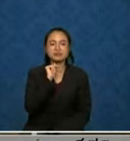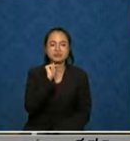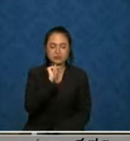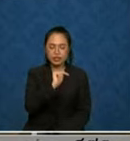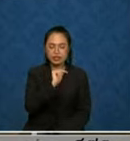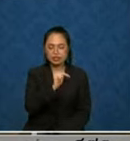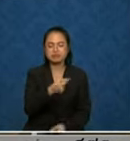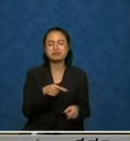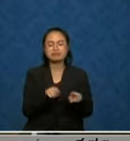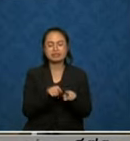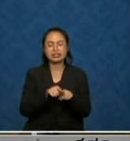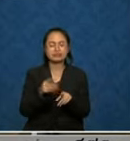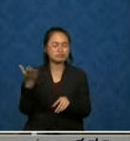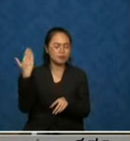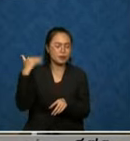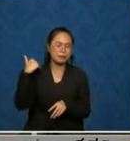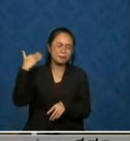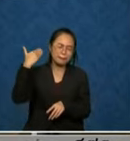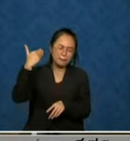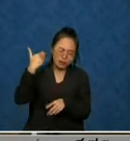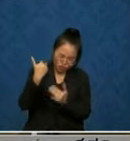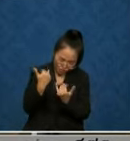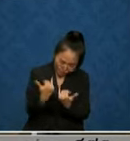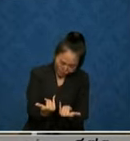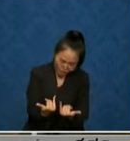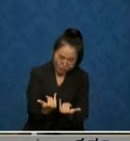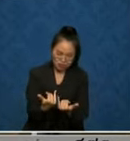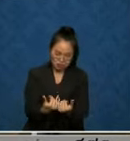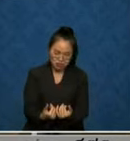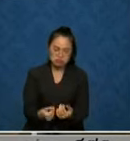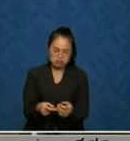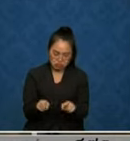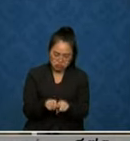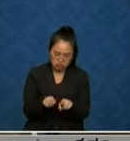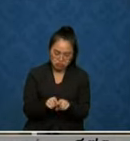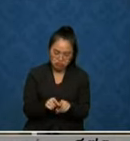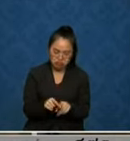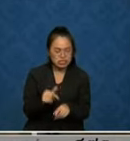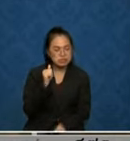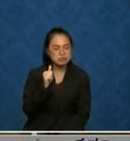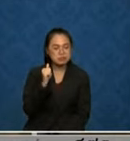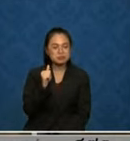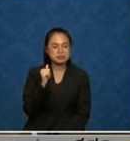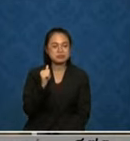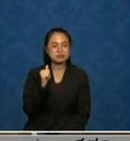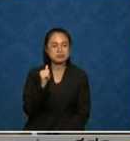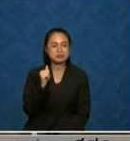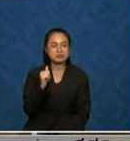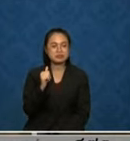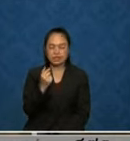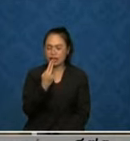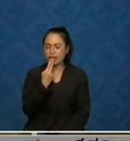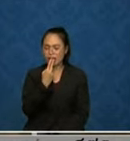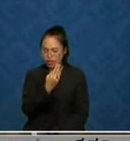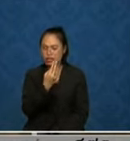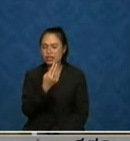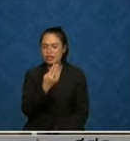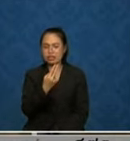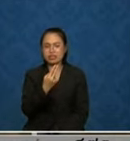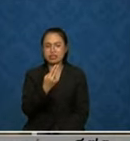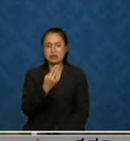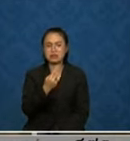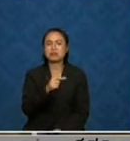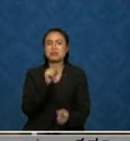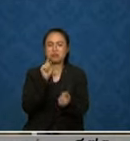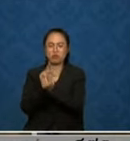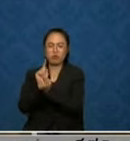กันมาตั้งแต่ที่จนถึงปัจจุบันนี่มันก็จะไม่หลาบไม่จำนะครับพี่น้องก็ขนาดเจอไอ้พวก